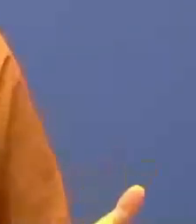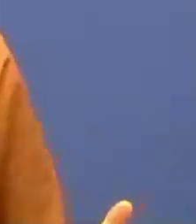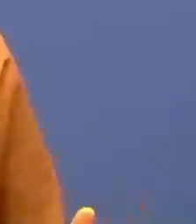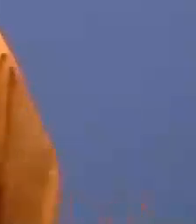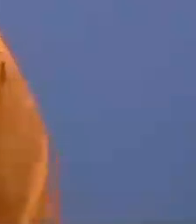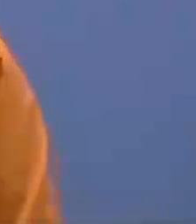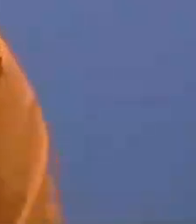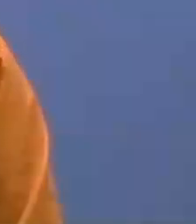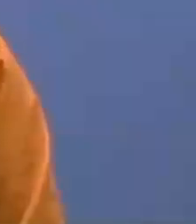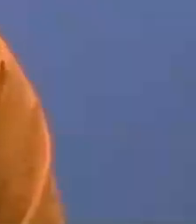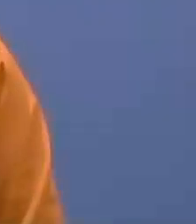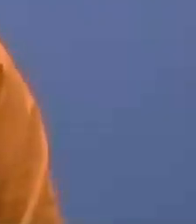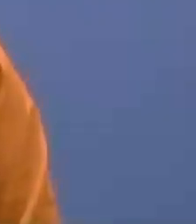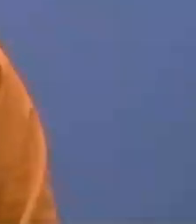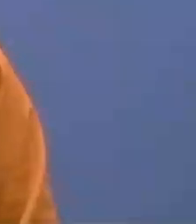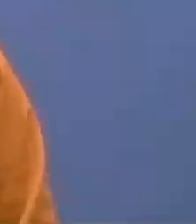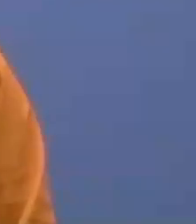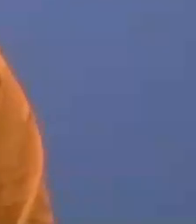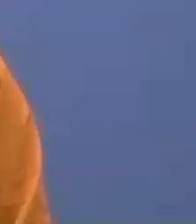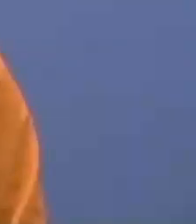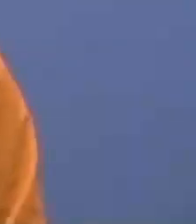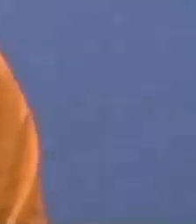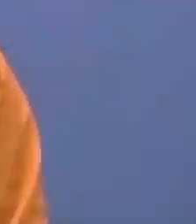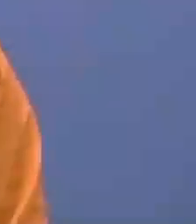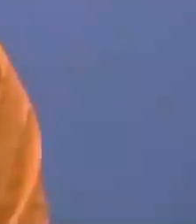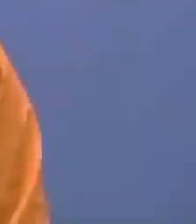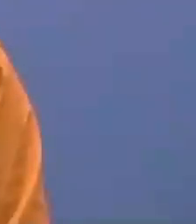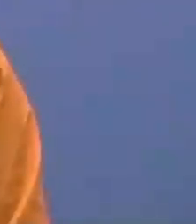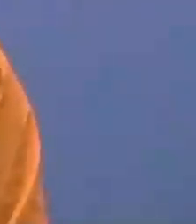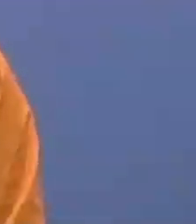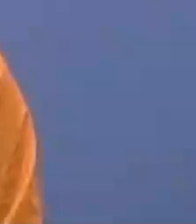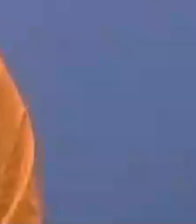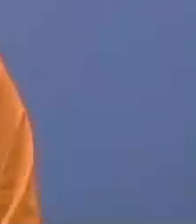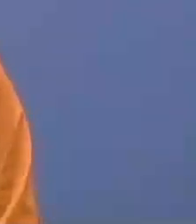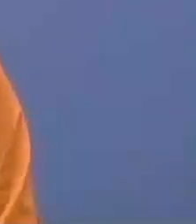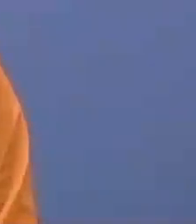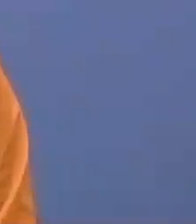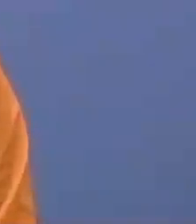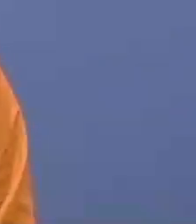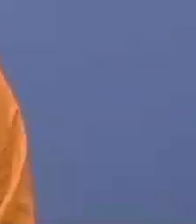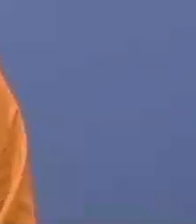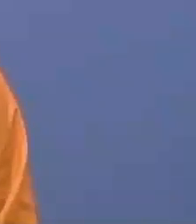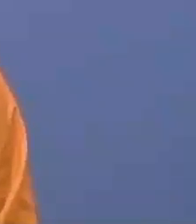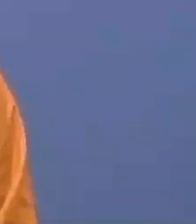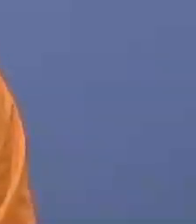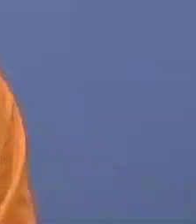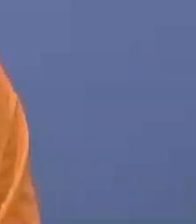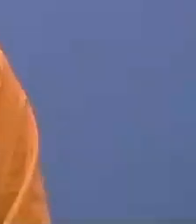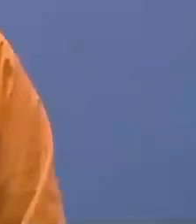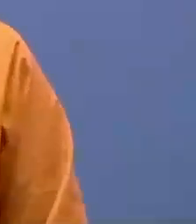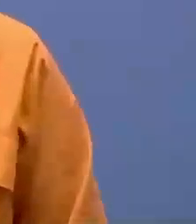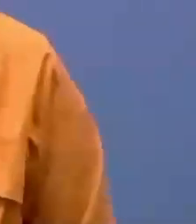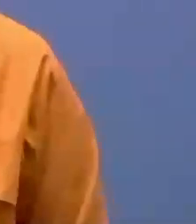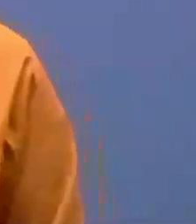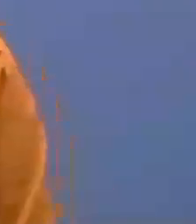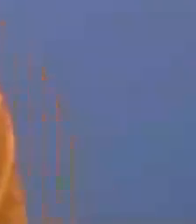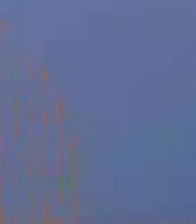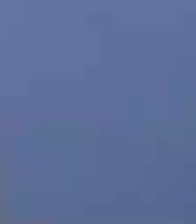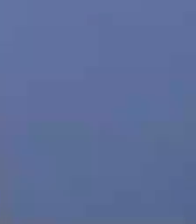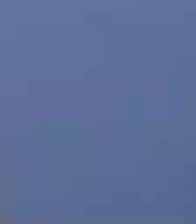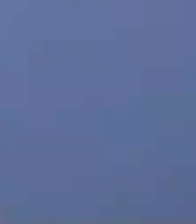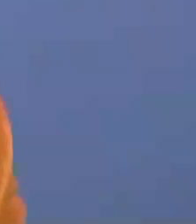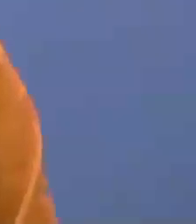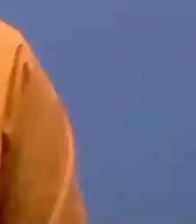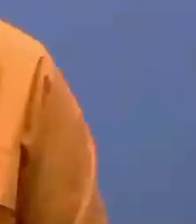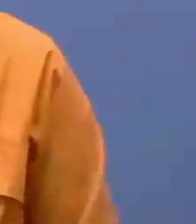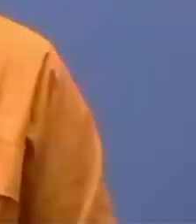问题是什么呢？他会给出各种各样不一样的想法，是吧？我是从韩国来的韩国人，在韩国呢，现